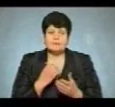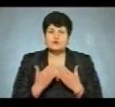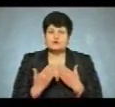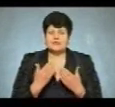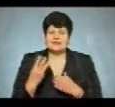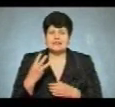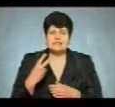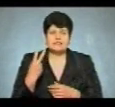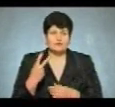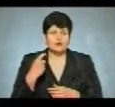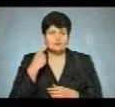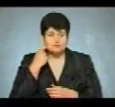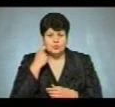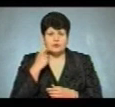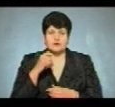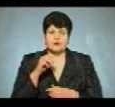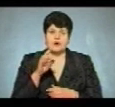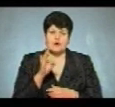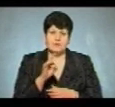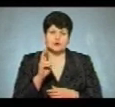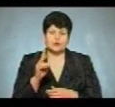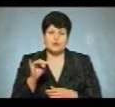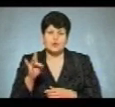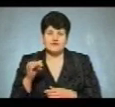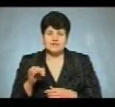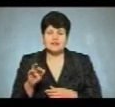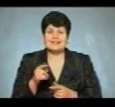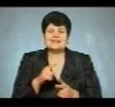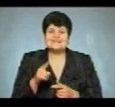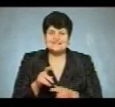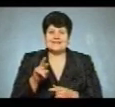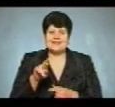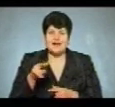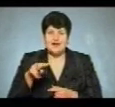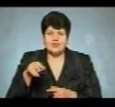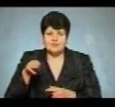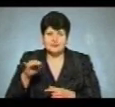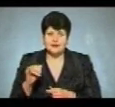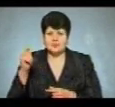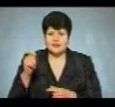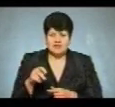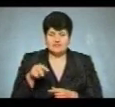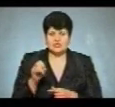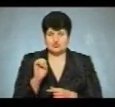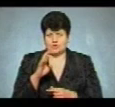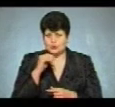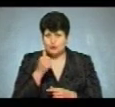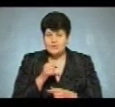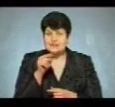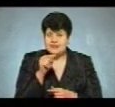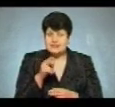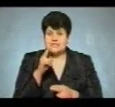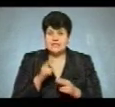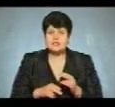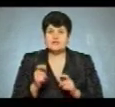поспілкувалася з 32-річним Романом Куровським, який до Тернополя з Ялти переїхав у 2014 році. Там він